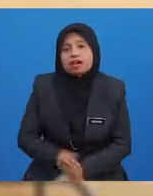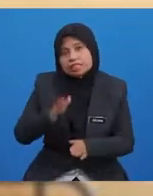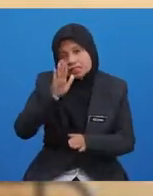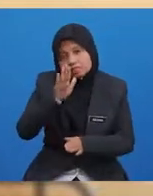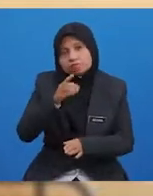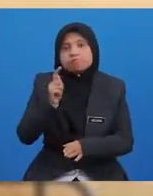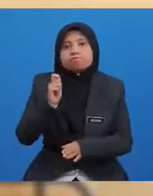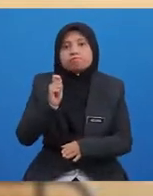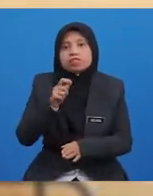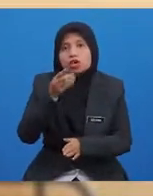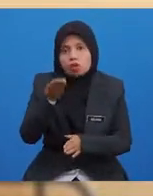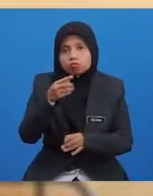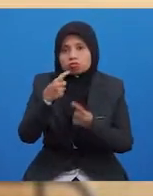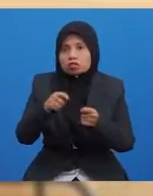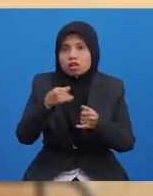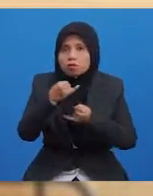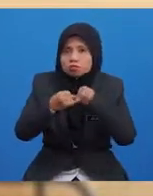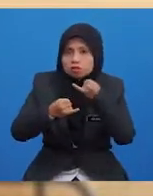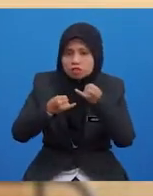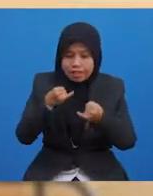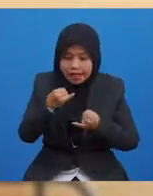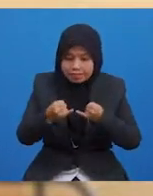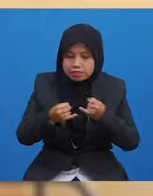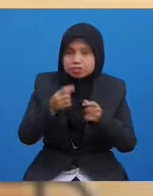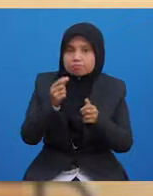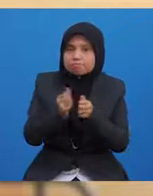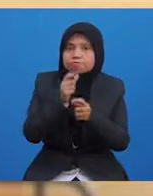Sebentar tadi, kamu telah berjaya membuat analisis dengan betul.